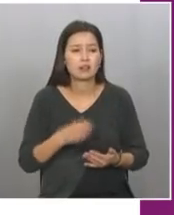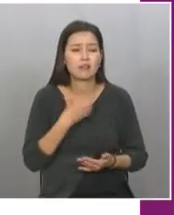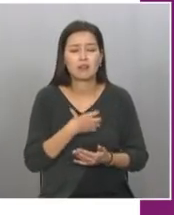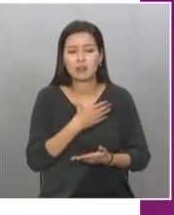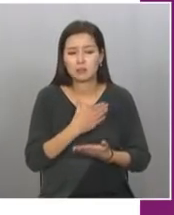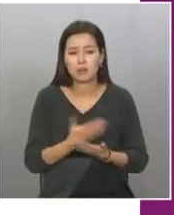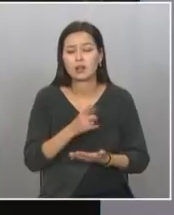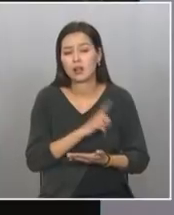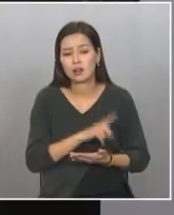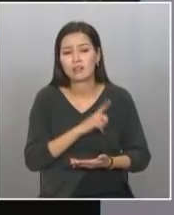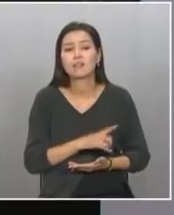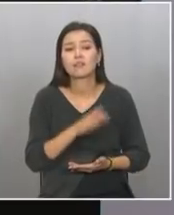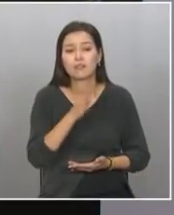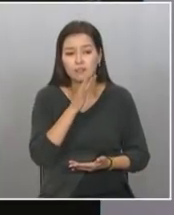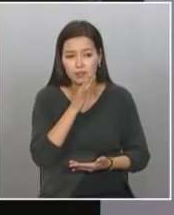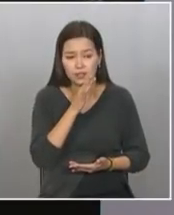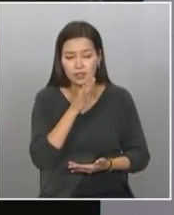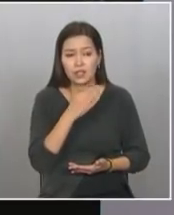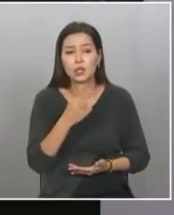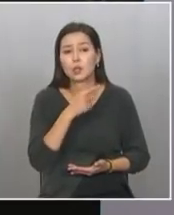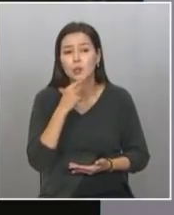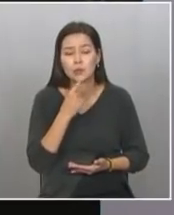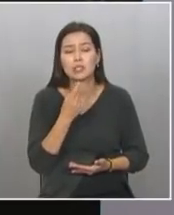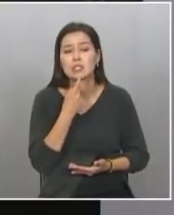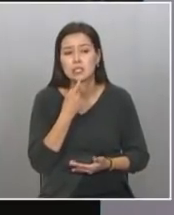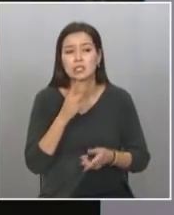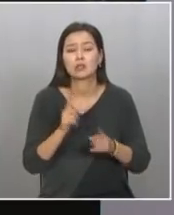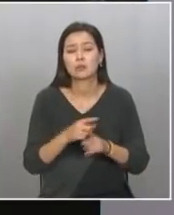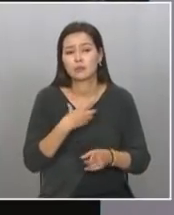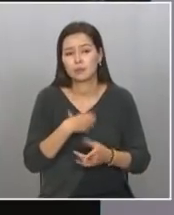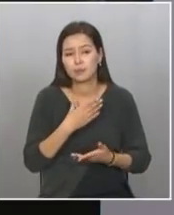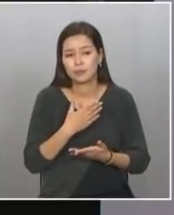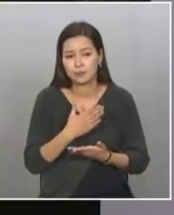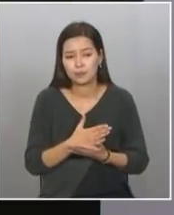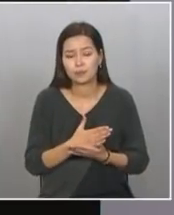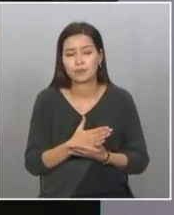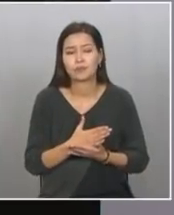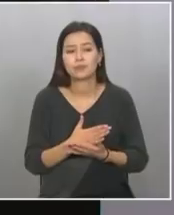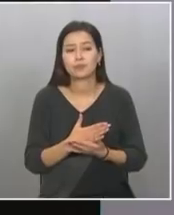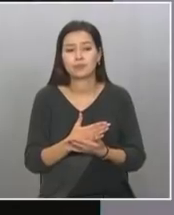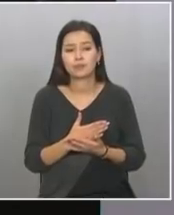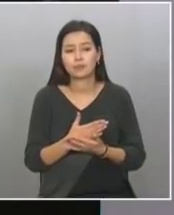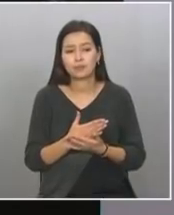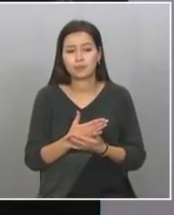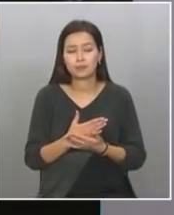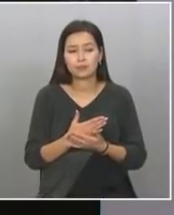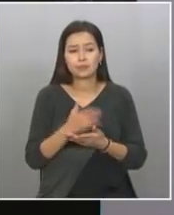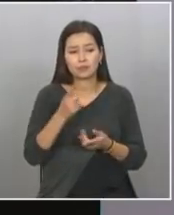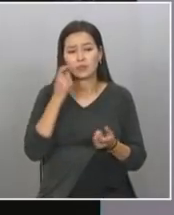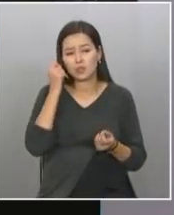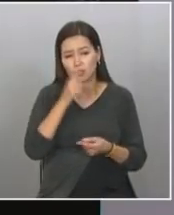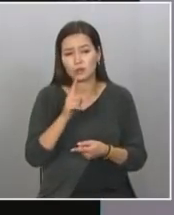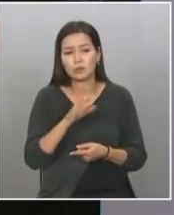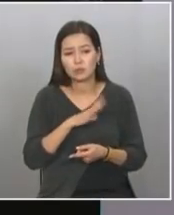характеризующих время. И русский язык не исключение. Догадаетесь ли вы, ребята, о